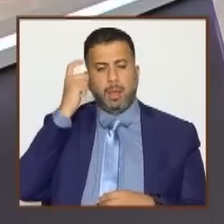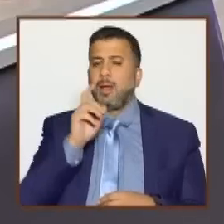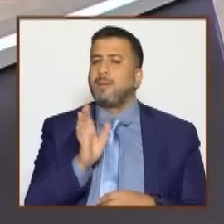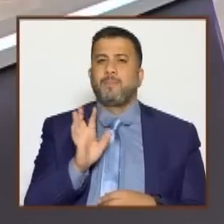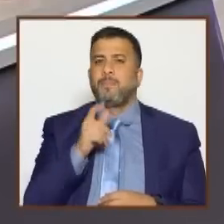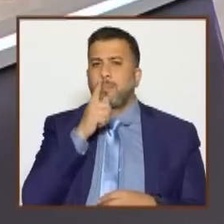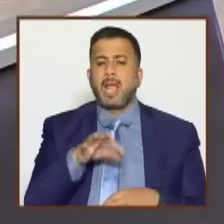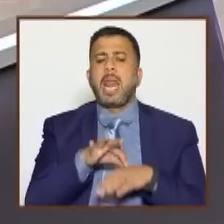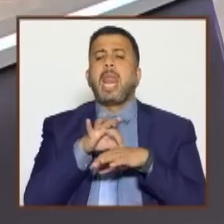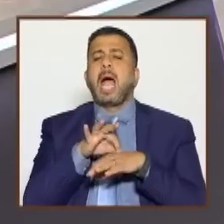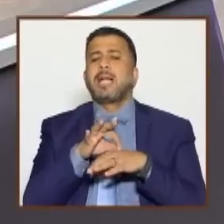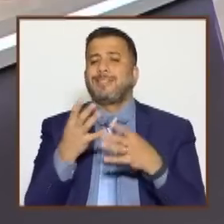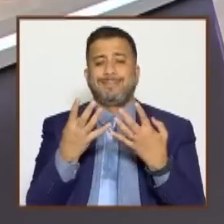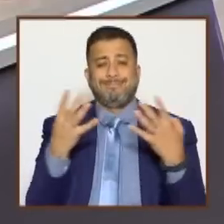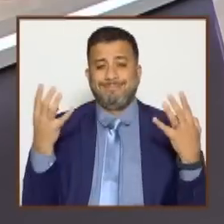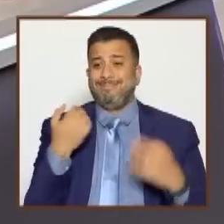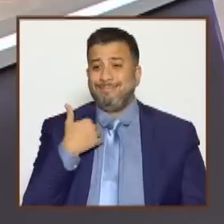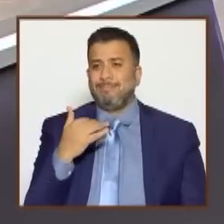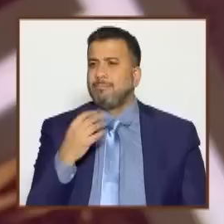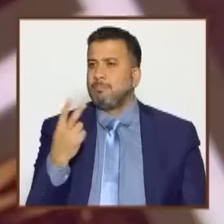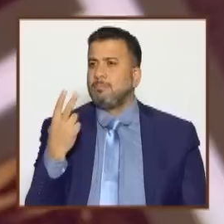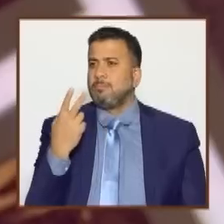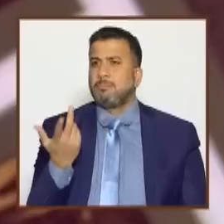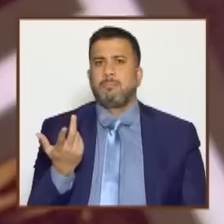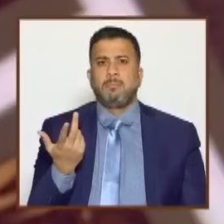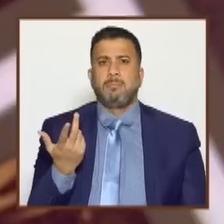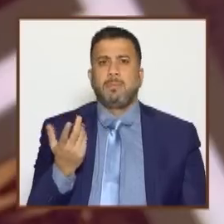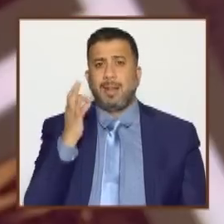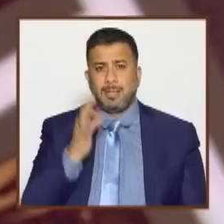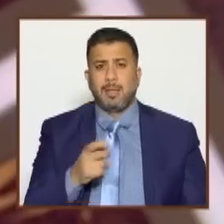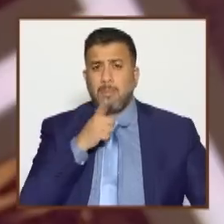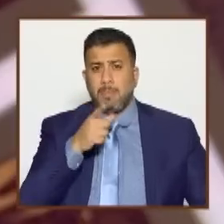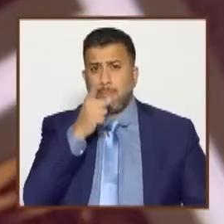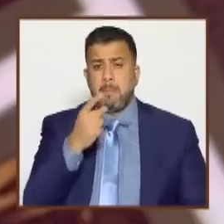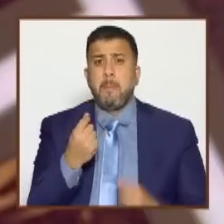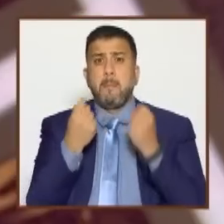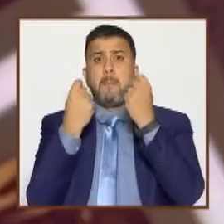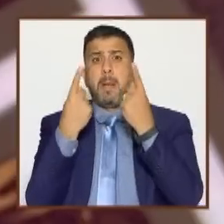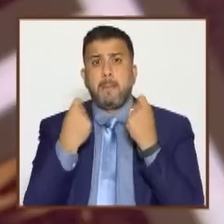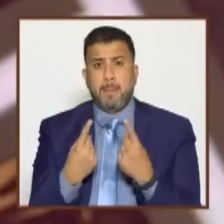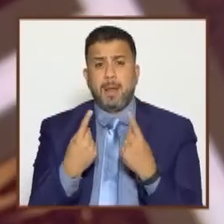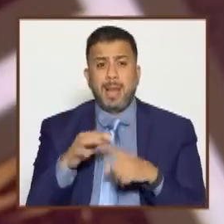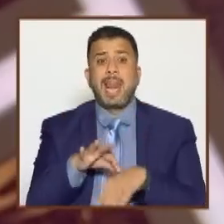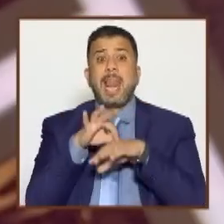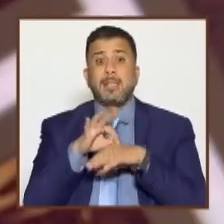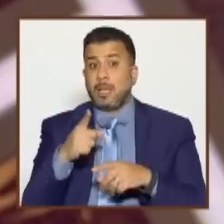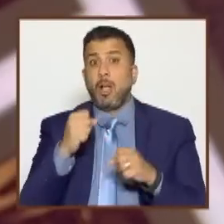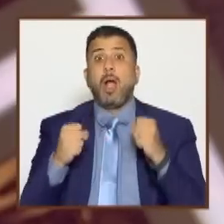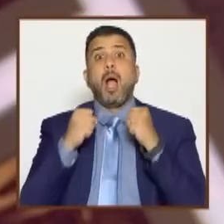كوني أمام الناس، يعني أنا ما أستطيع أن أقول لك والله لازم تكوني 100% أمام الناس يعني